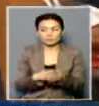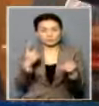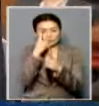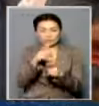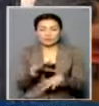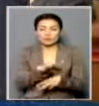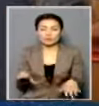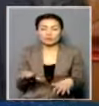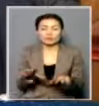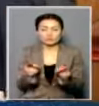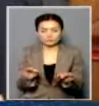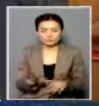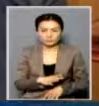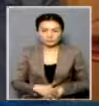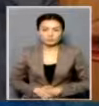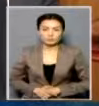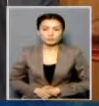жарияланбай жатқанын түсіндірді.